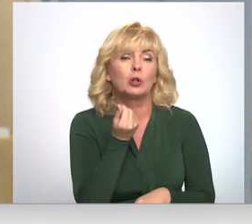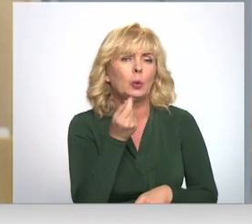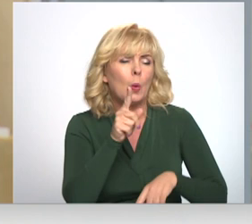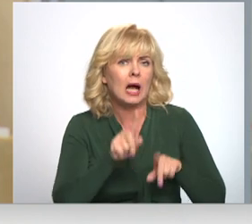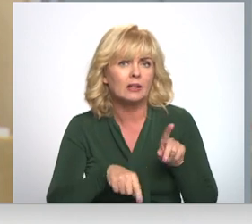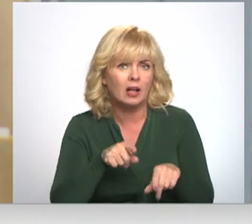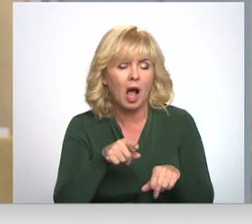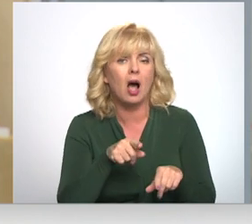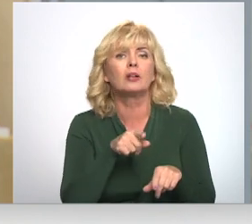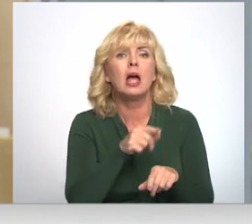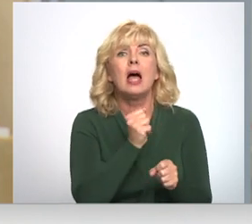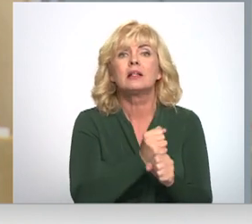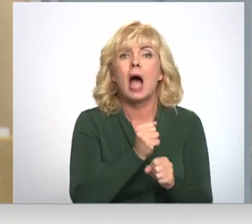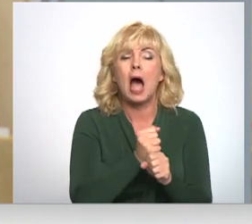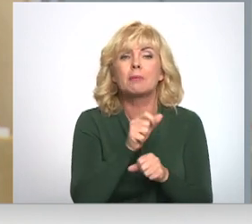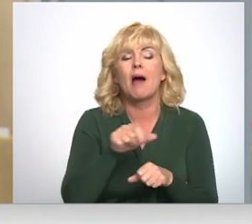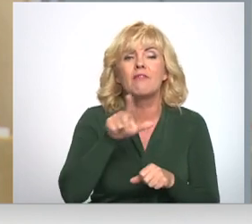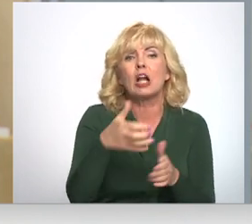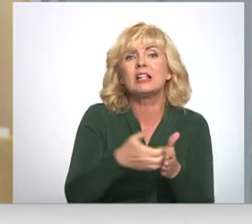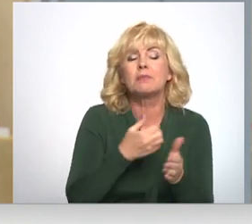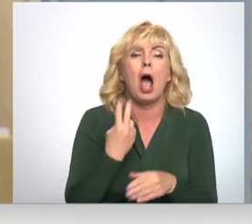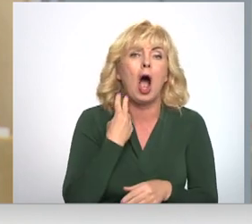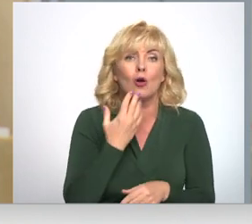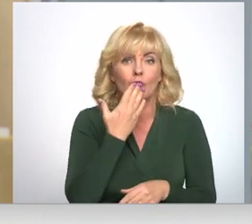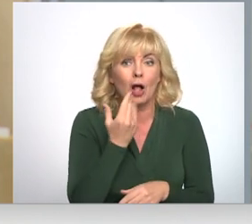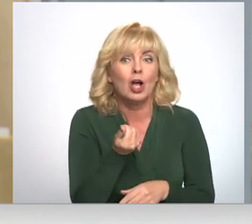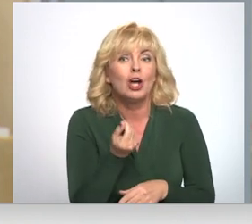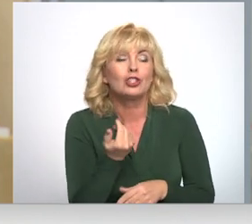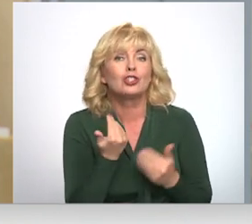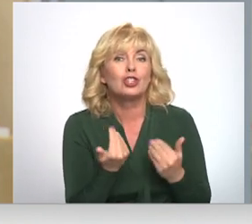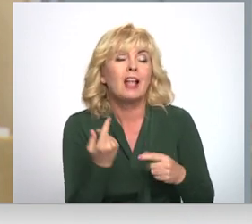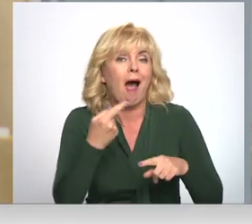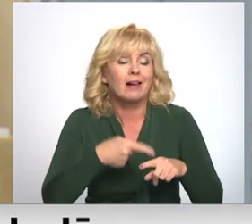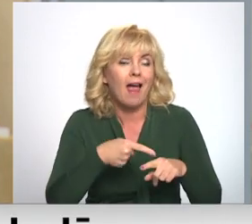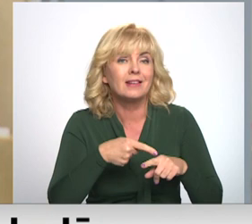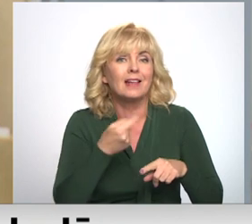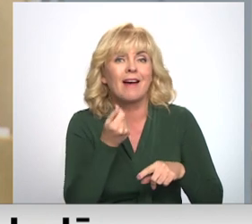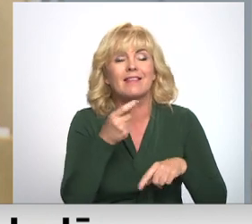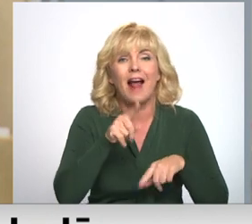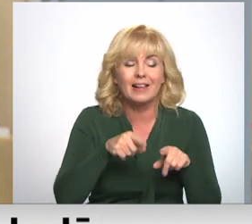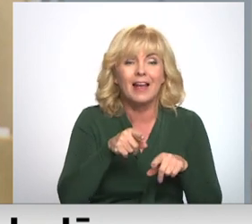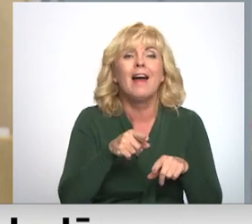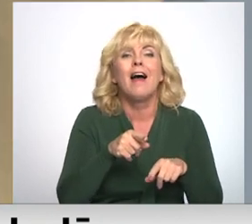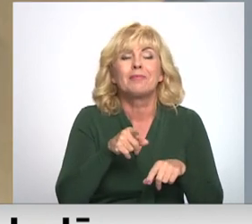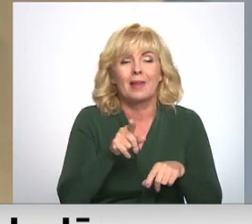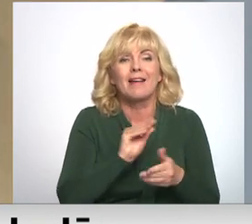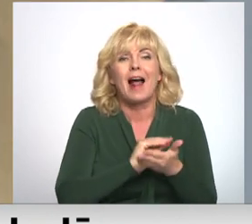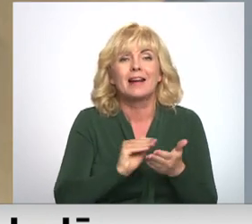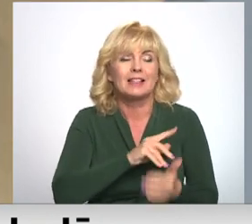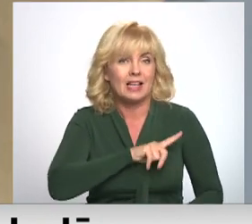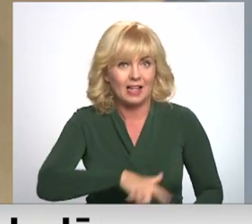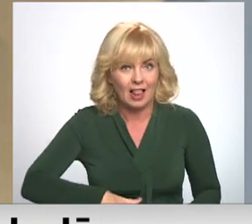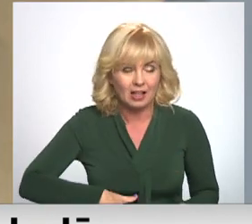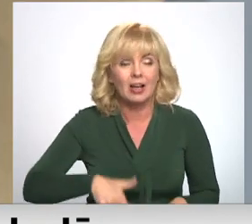darba valoda ir angļu valoda, un šī ir tā retā reize, kad sanāca kaut ko rakstīt latviski. Labas